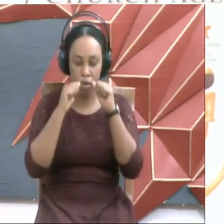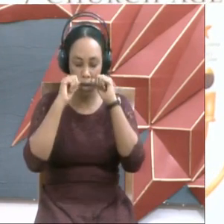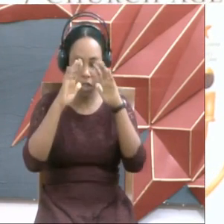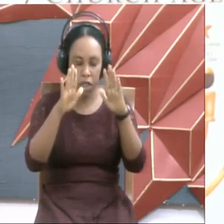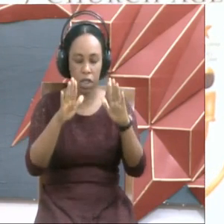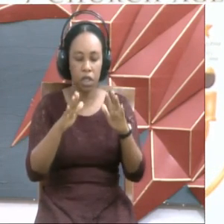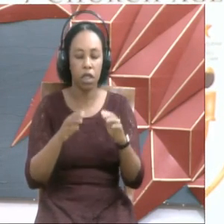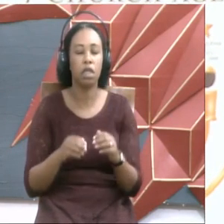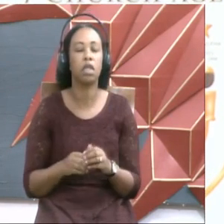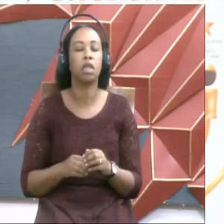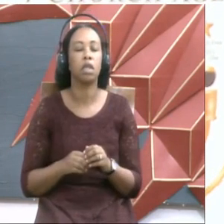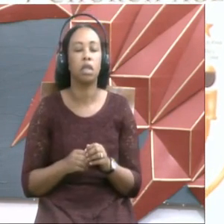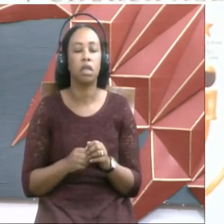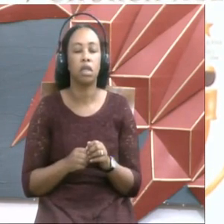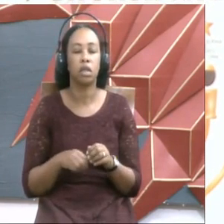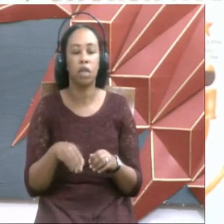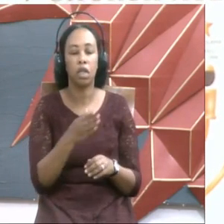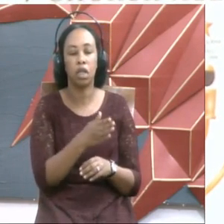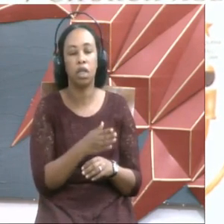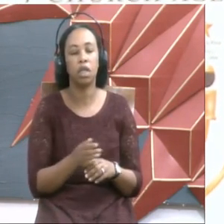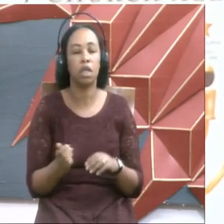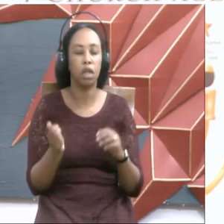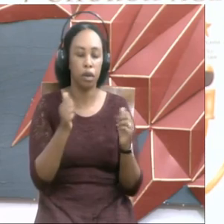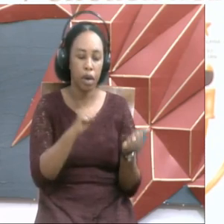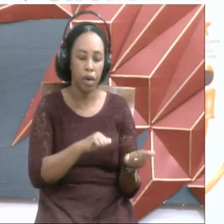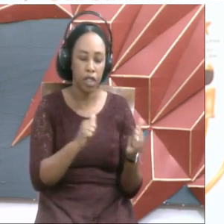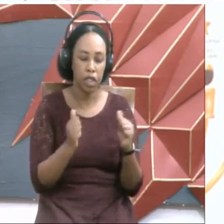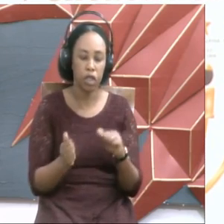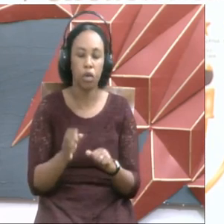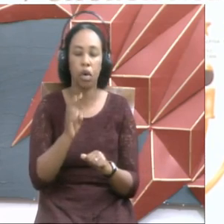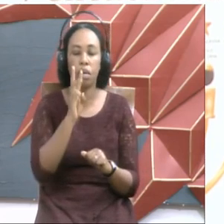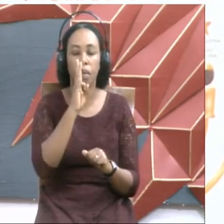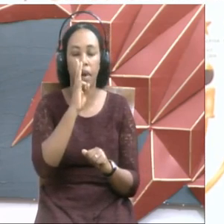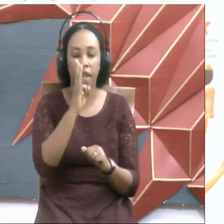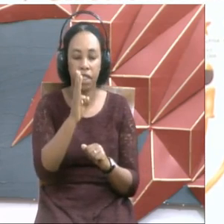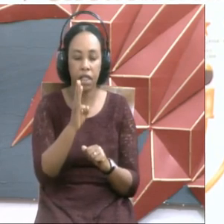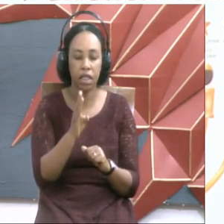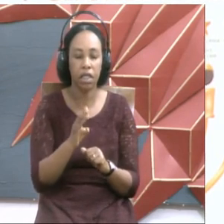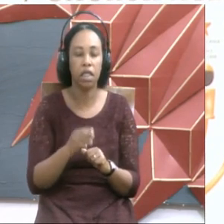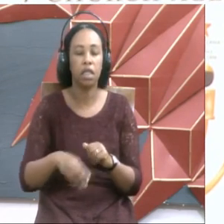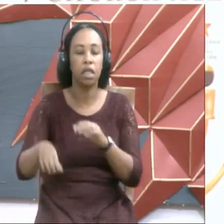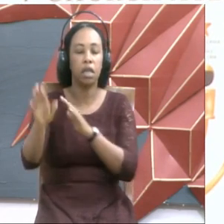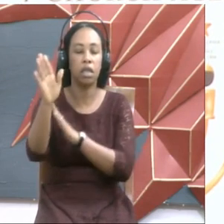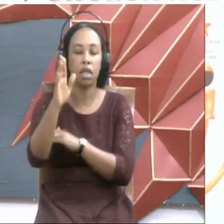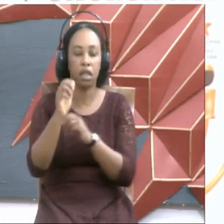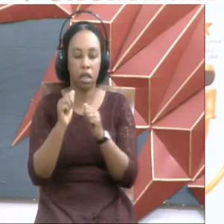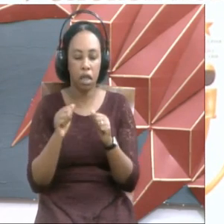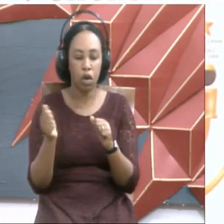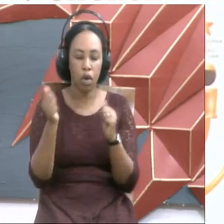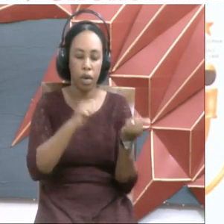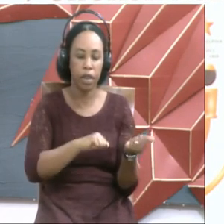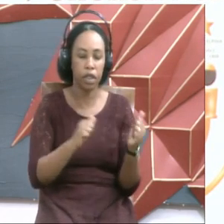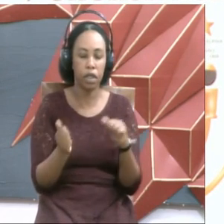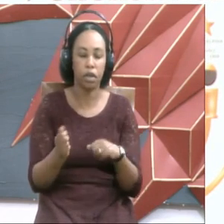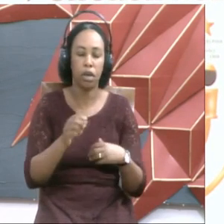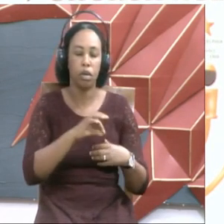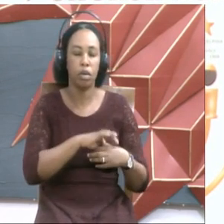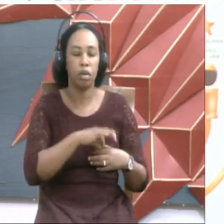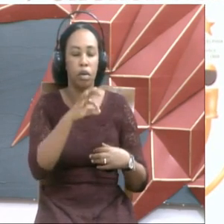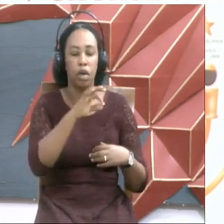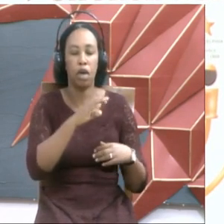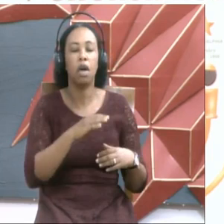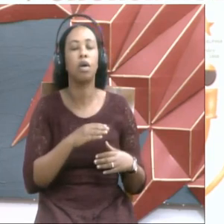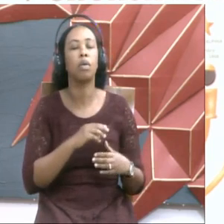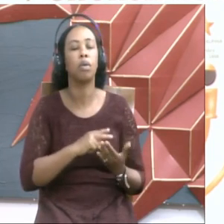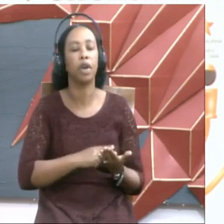twese ubwo bajya mu mazi mwami mwene data babatizwa nawe wabatize mu mwuka wera, kandi tubasabiye